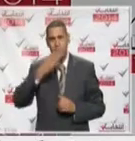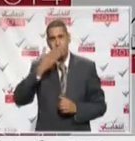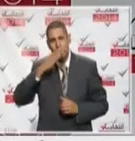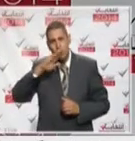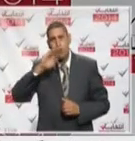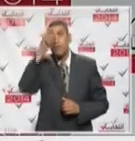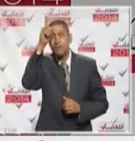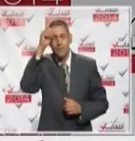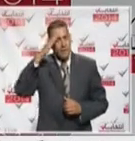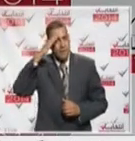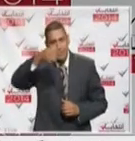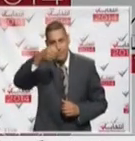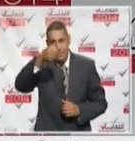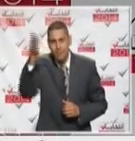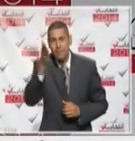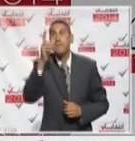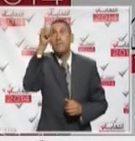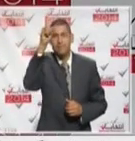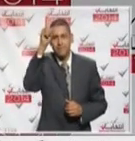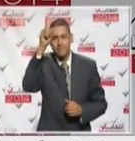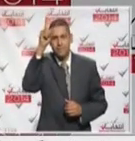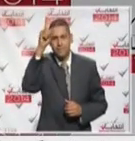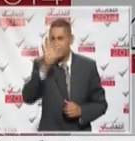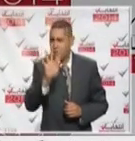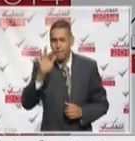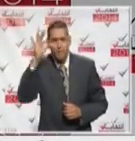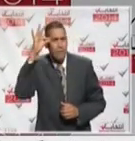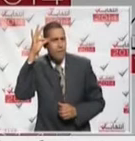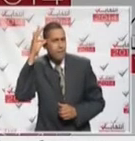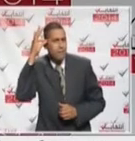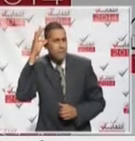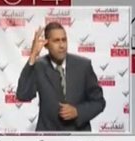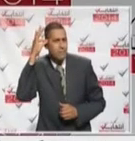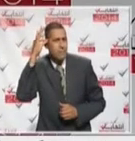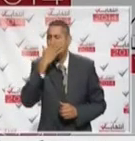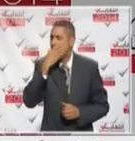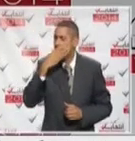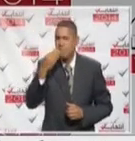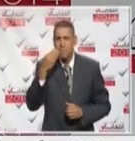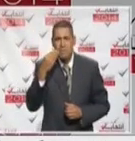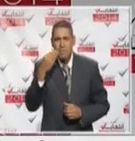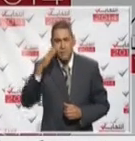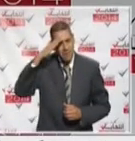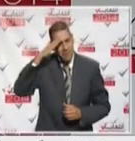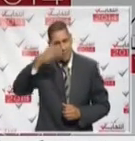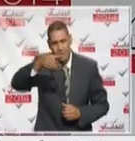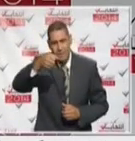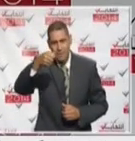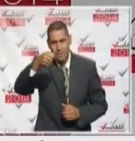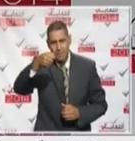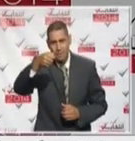الحمد لله والصلاه والسلام على رسول الله يا شعب تونس الكريم الابي السلام عليكم ورحمه الله